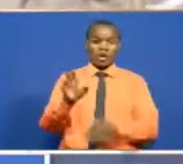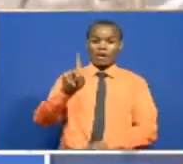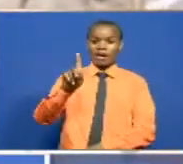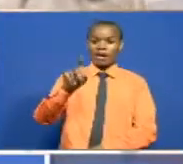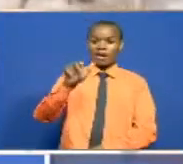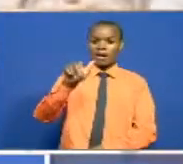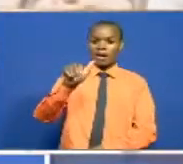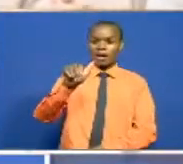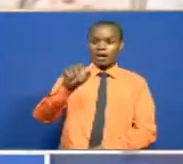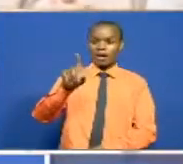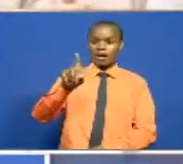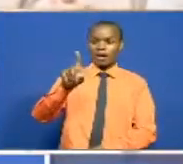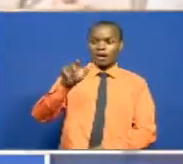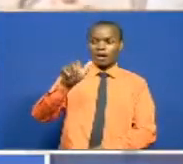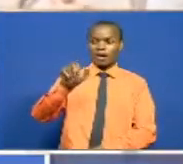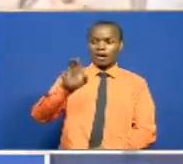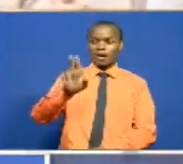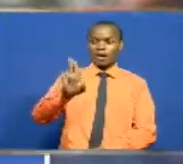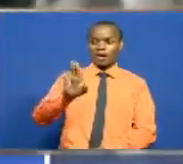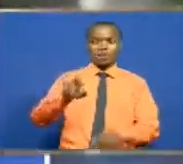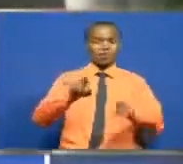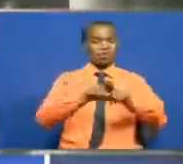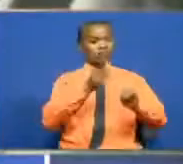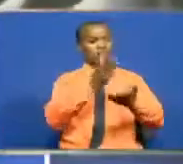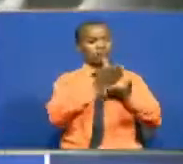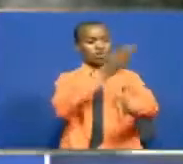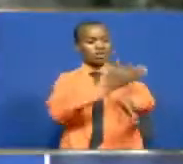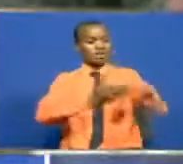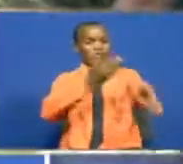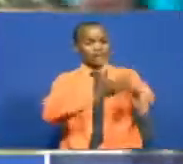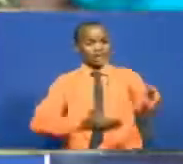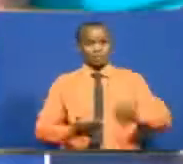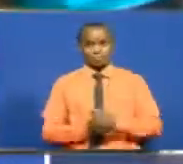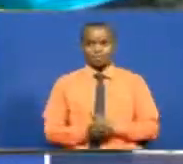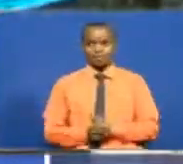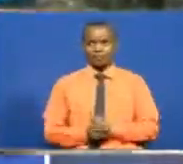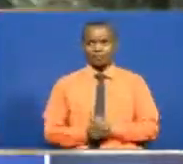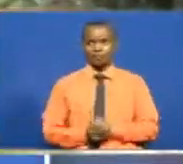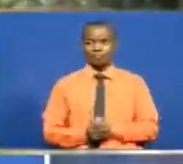Na ameunga vibaya. Ben Chumba, Darubini ya Channel 1.